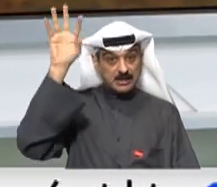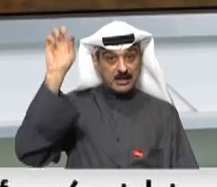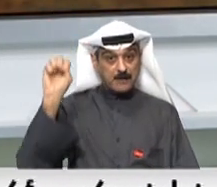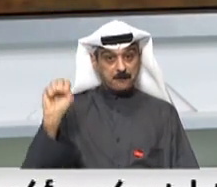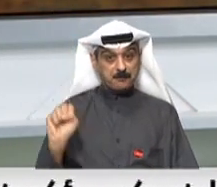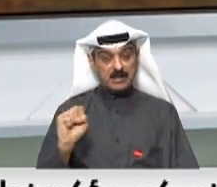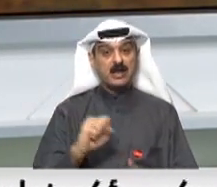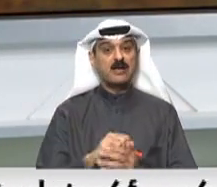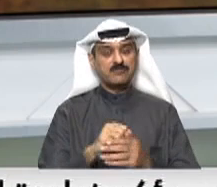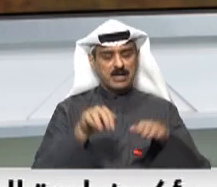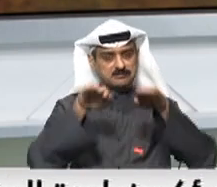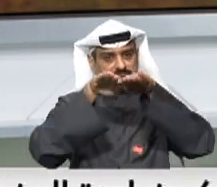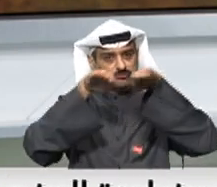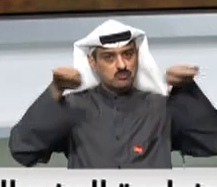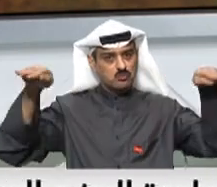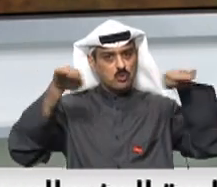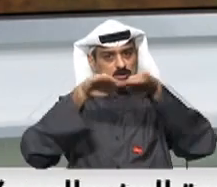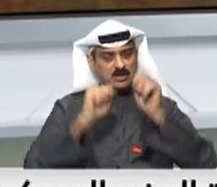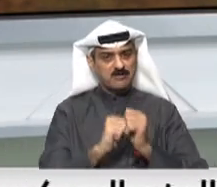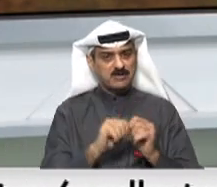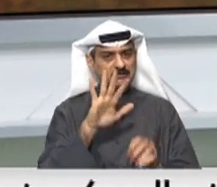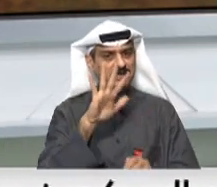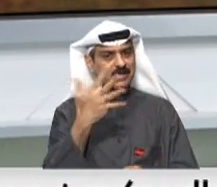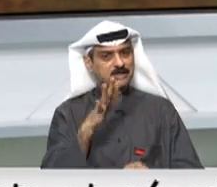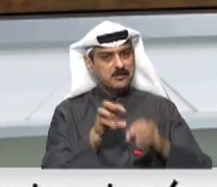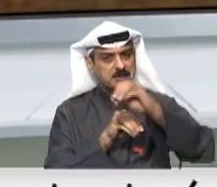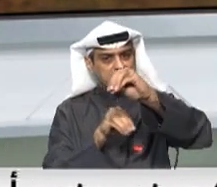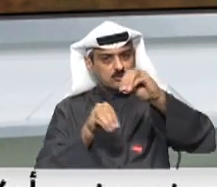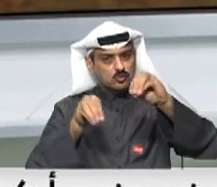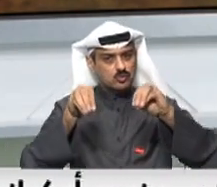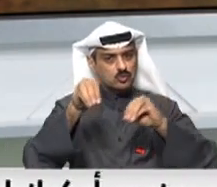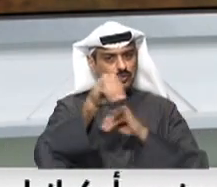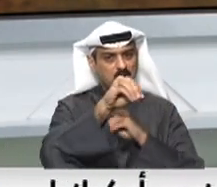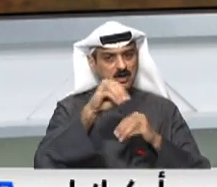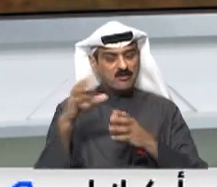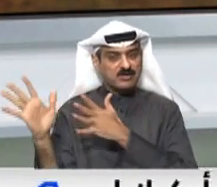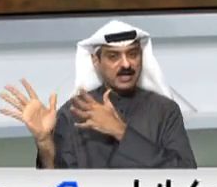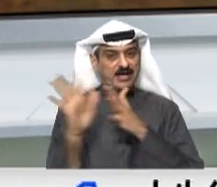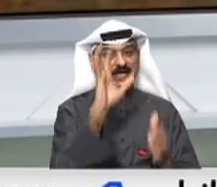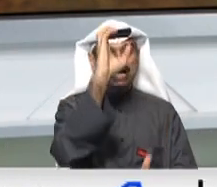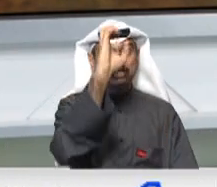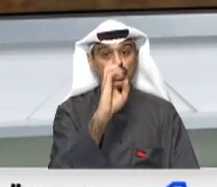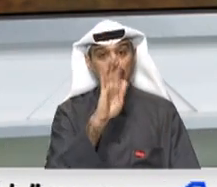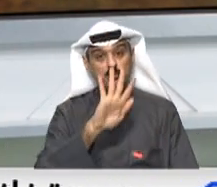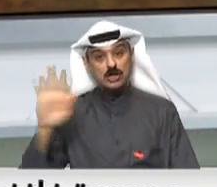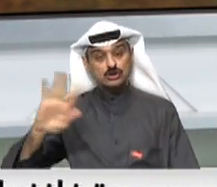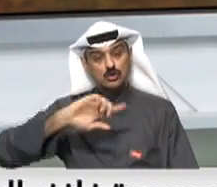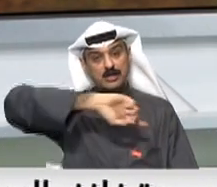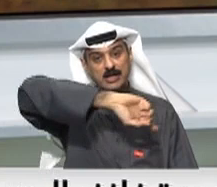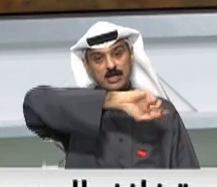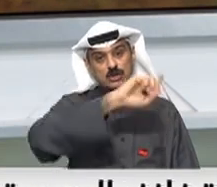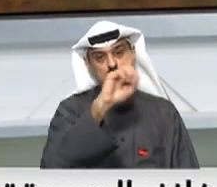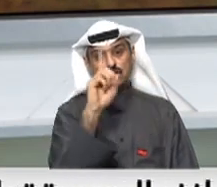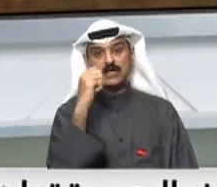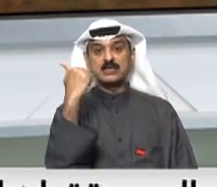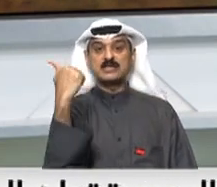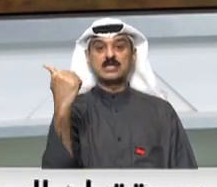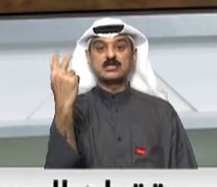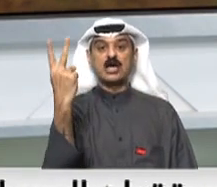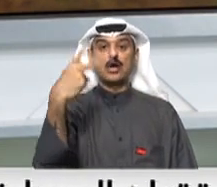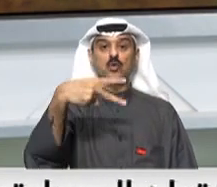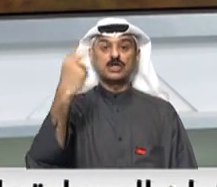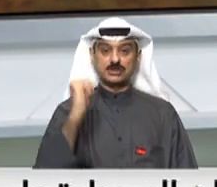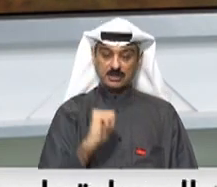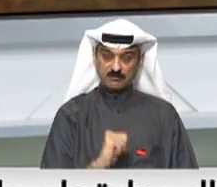اجواء نظافه ولكن متوقع تحول الرياح الى رياح القوس الجنوبيه الشرقيه قد تصل سرعتها الى 26 كيلو متر